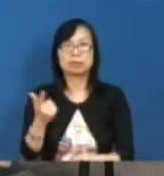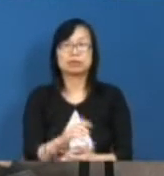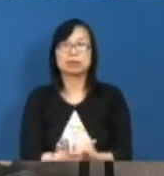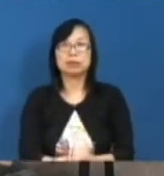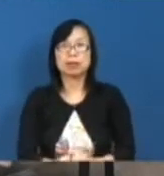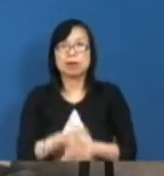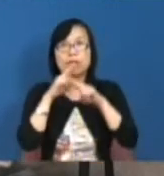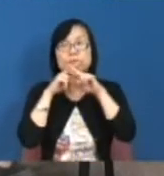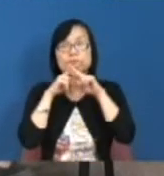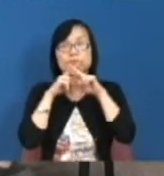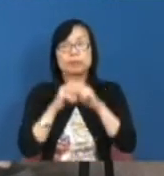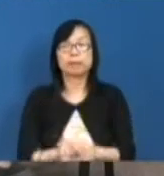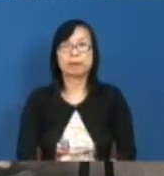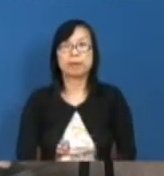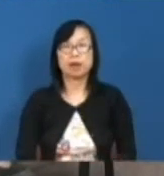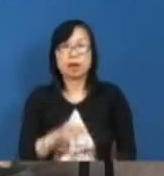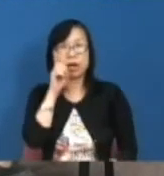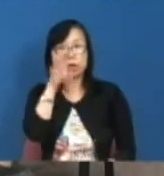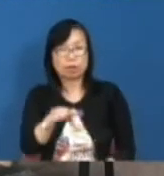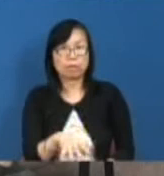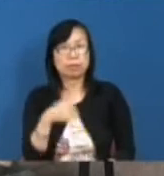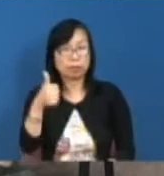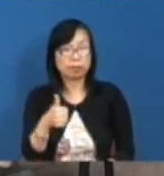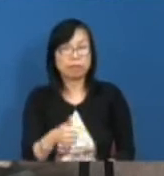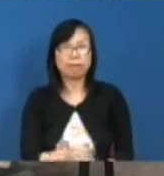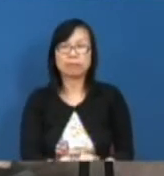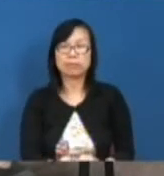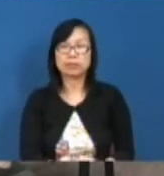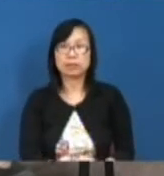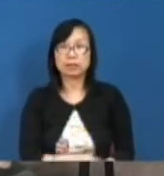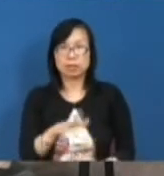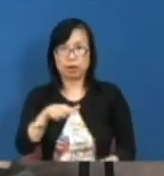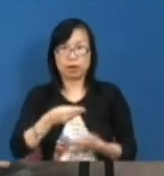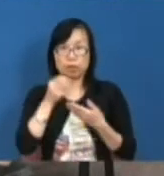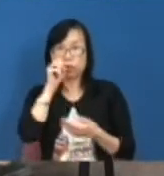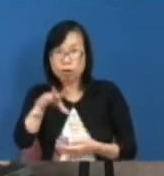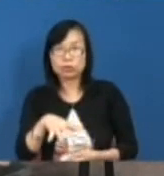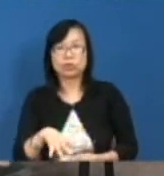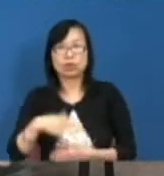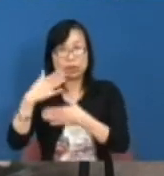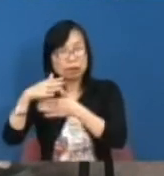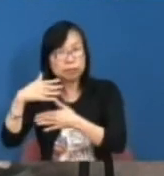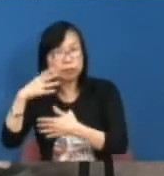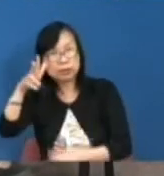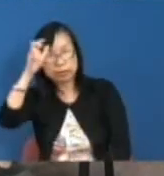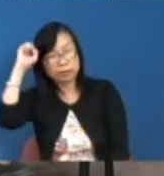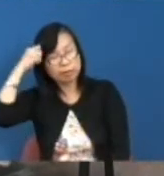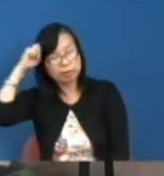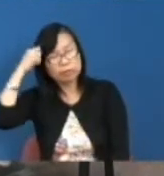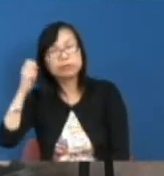俾你出声啦都。你出声咪得咯？出咗声之后，人哋会考虑噶啦嘛。俾你出声仲想点